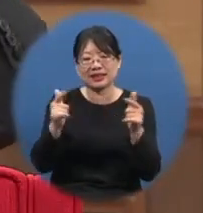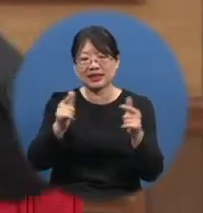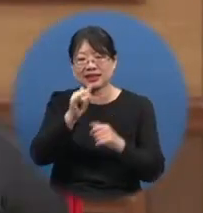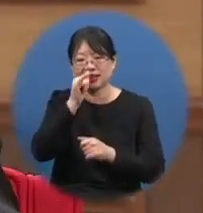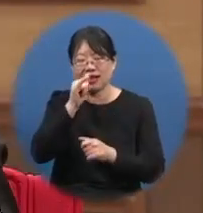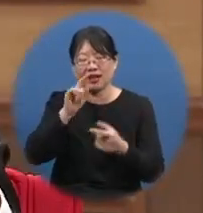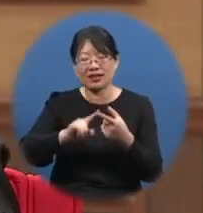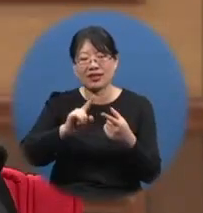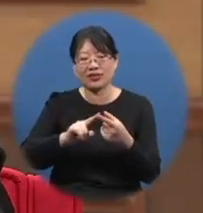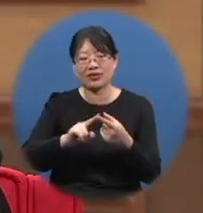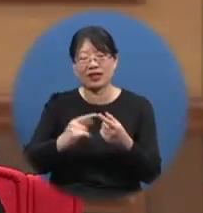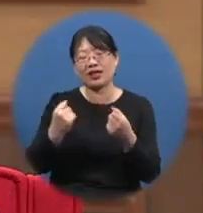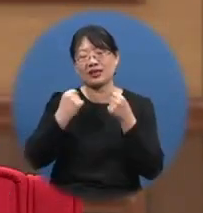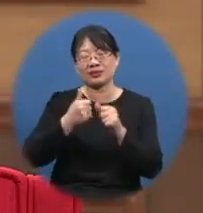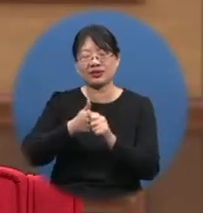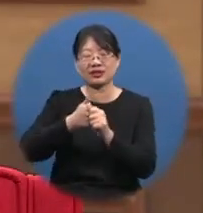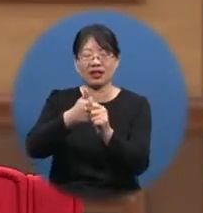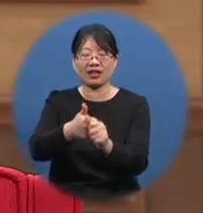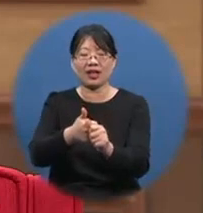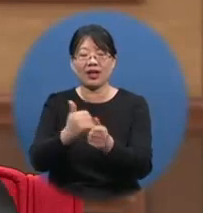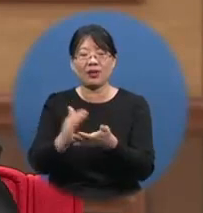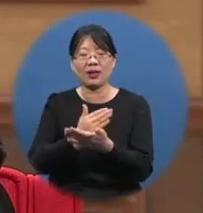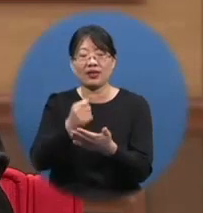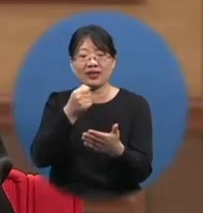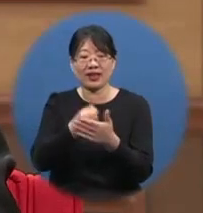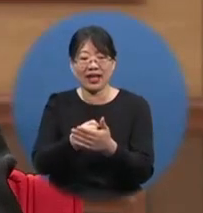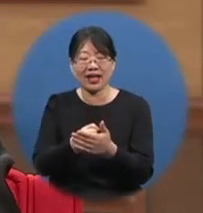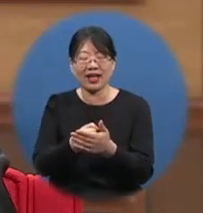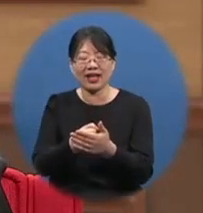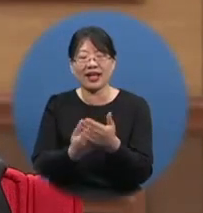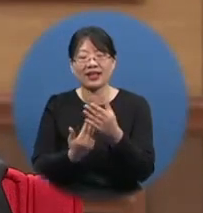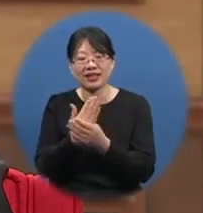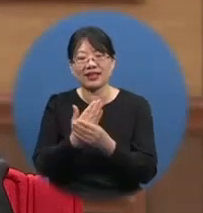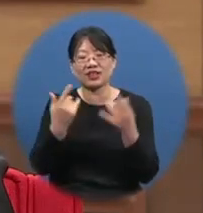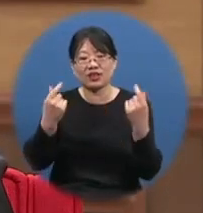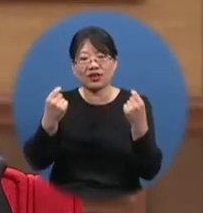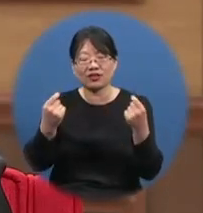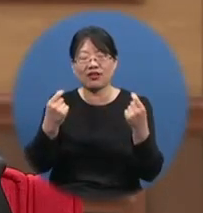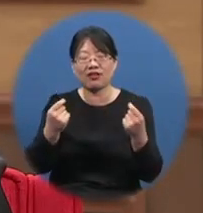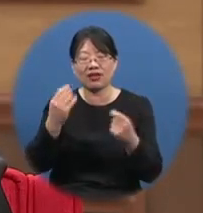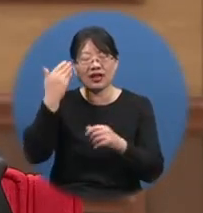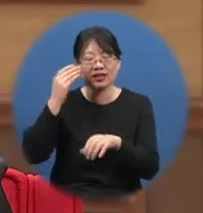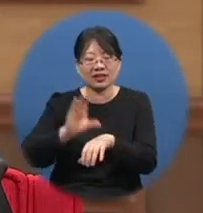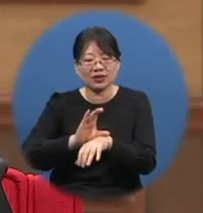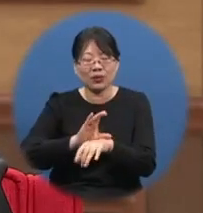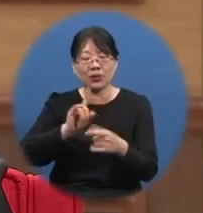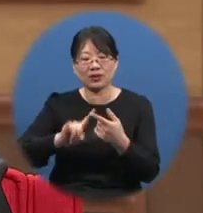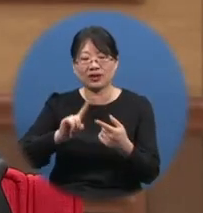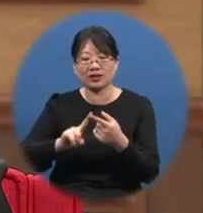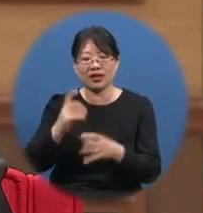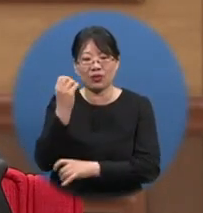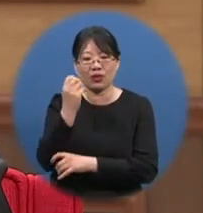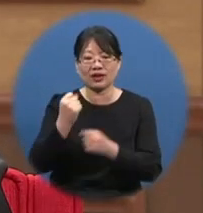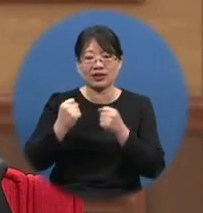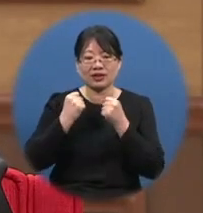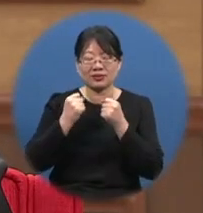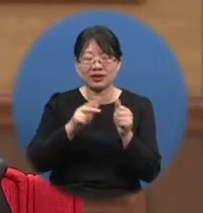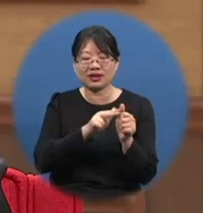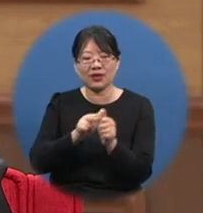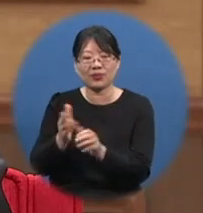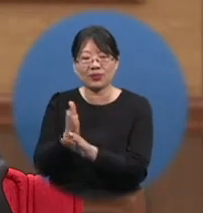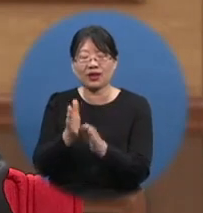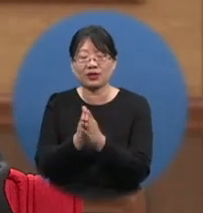이 여기 들어가서 그 힘에 의해서 판단력이 예, 있듯이 예. 인공지능이라는 그 원천은